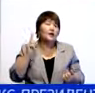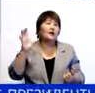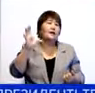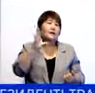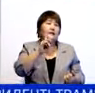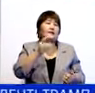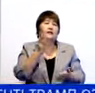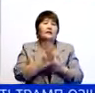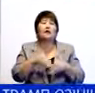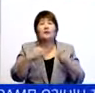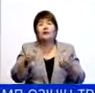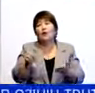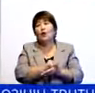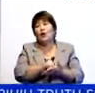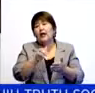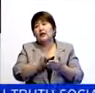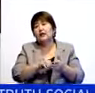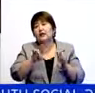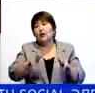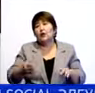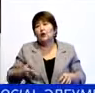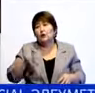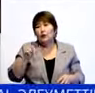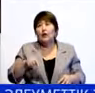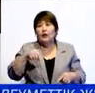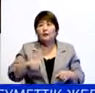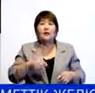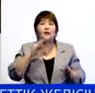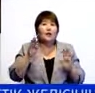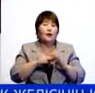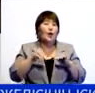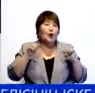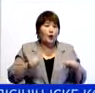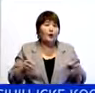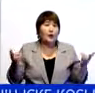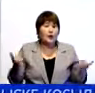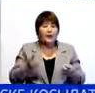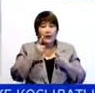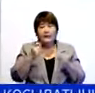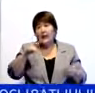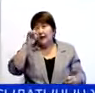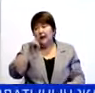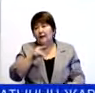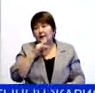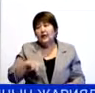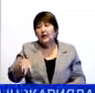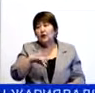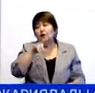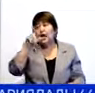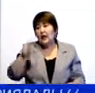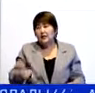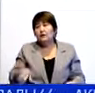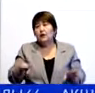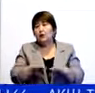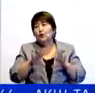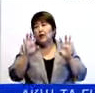кезінде берілген алған құжат негізінде тұратын азаматтар ішкі істер органдарына жүгінуге құқылы екенін қоғамға жеткізу. Қазақстан Республикасының азаматтығы